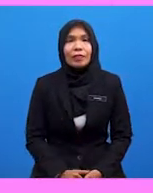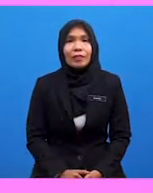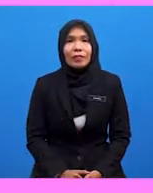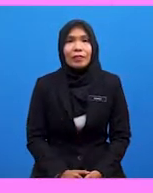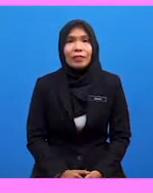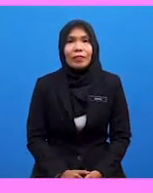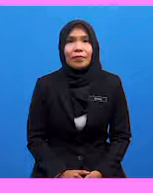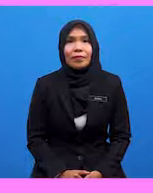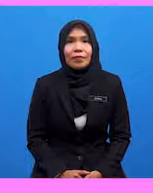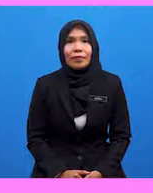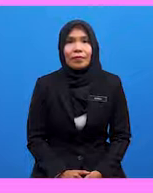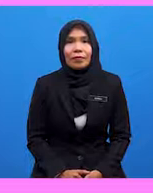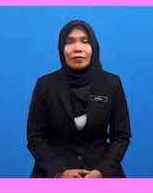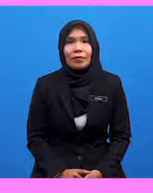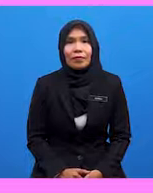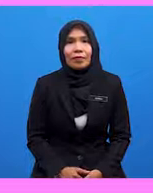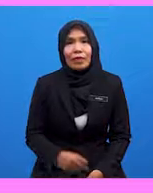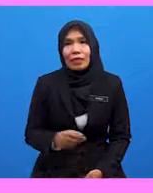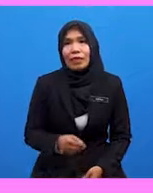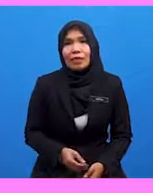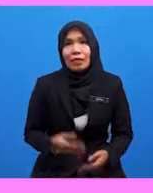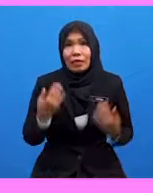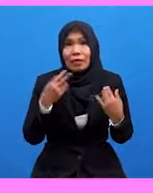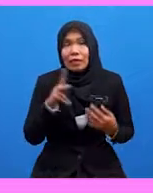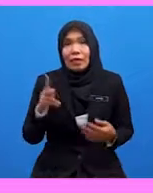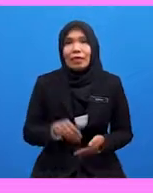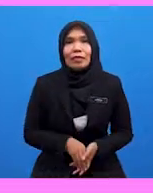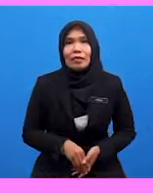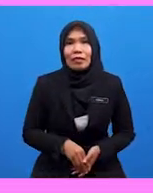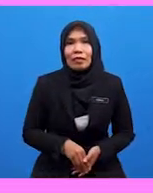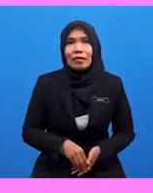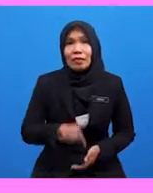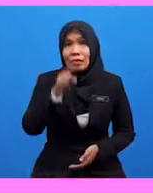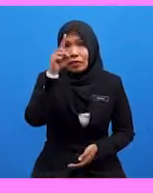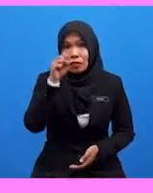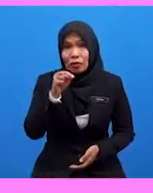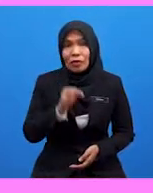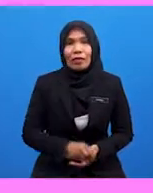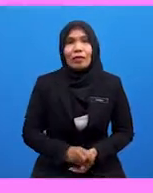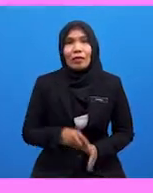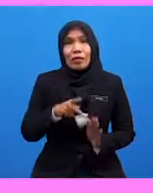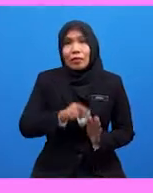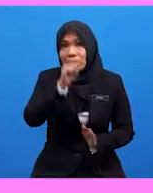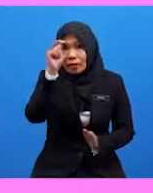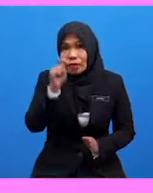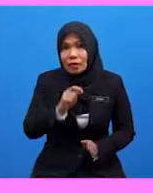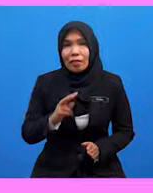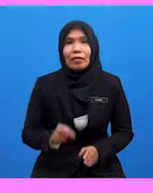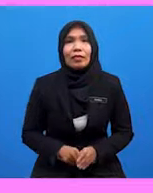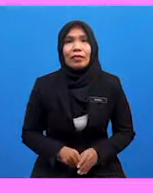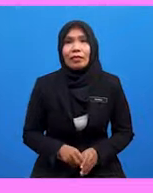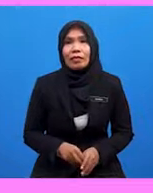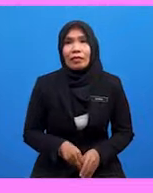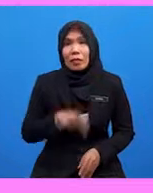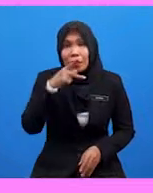praklausa adalah untuk menimbulkan seruan, pertanyaan, perintah, pengiaan atau penerang